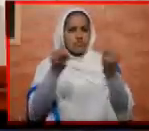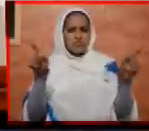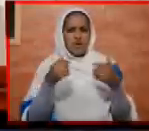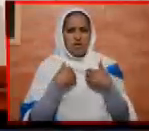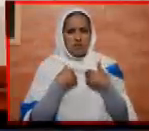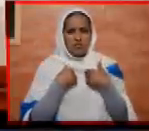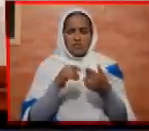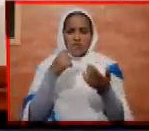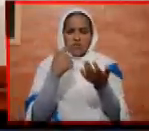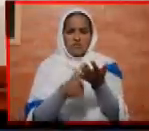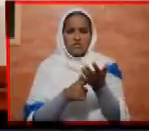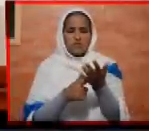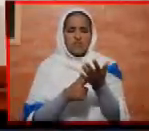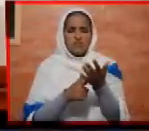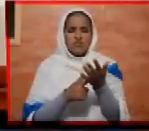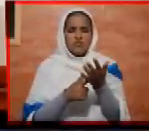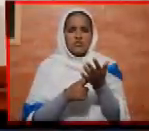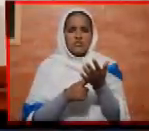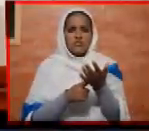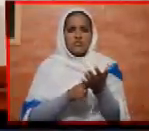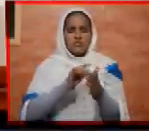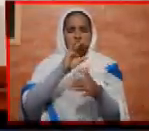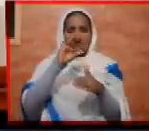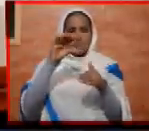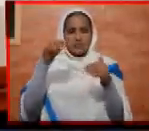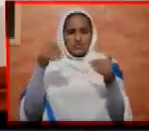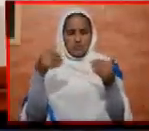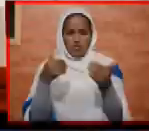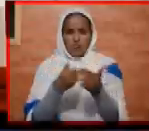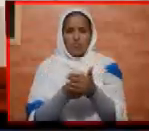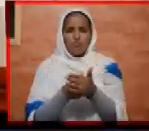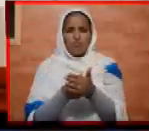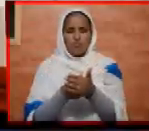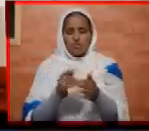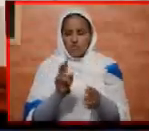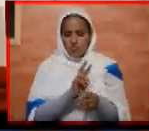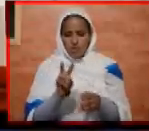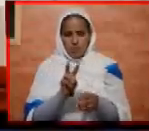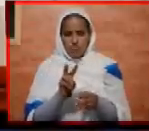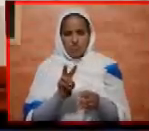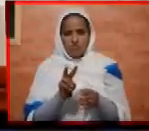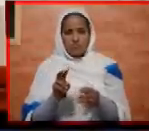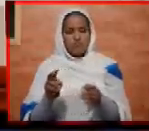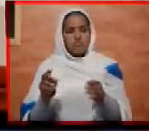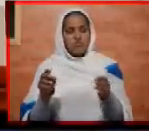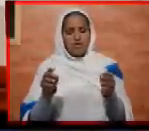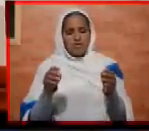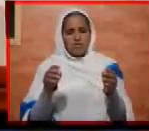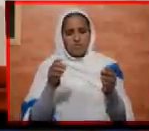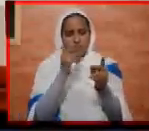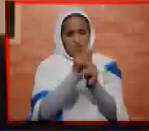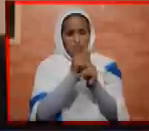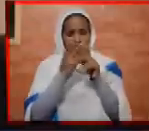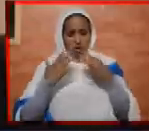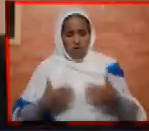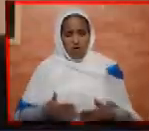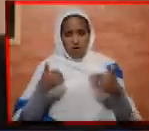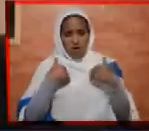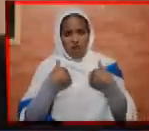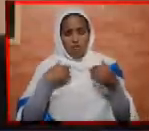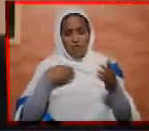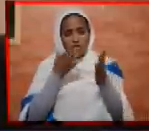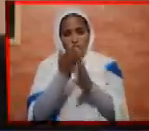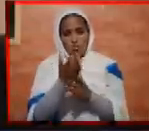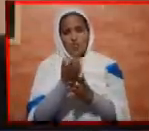ለዘመናውያን ምሁራንም የሚያመጣው ችግር አይኖርም። እንዲያውም ትላልቅ ሰዎች ነው በዚህ አይነት እያየን ያየ ነው። በቤተ ክርስቲያን እስከ ብፁዓን